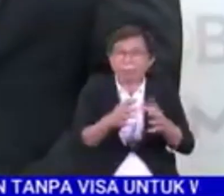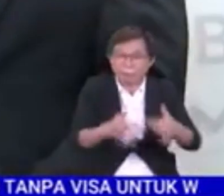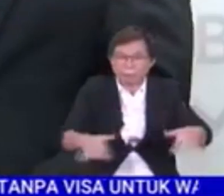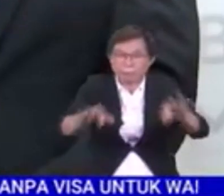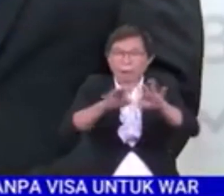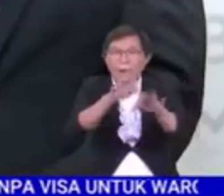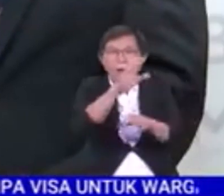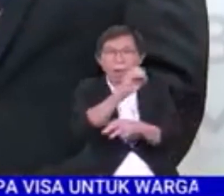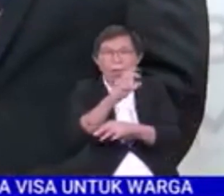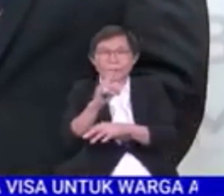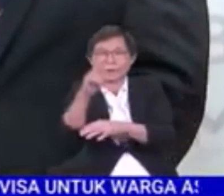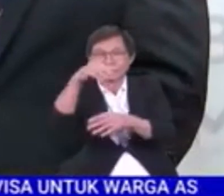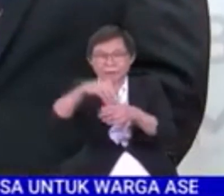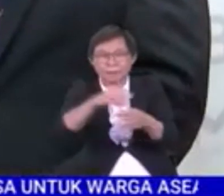bidang suka terjamin